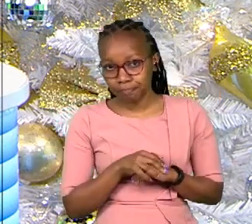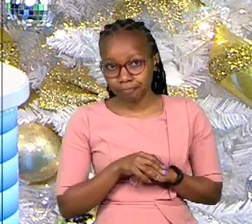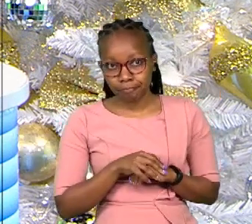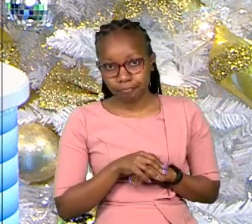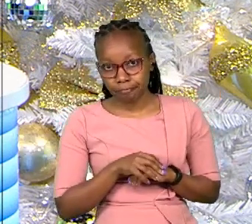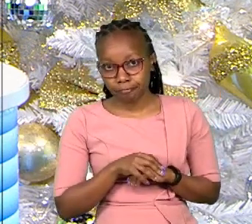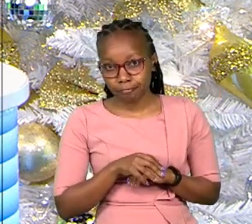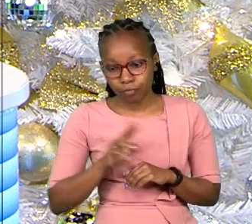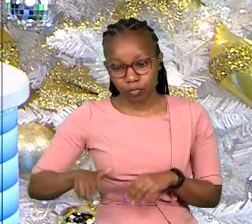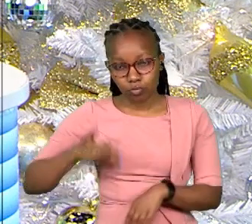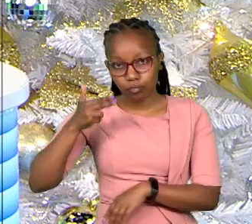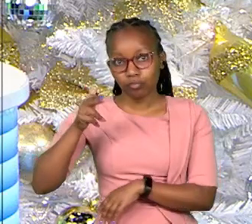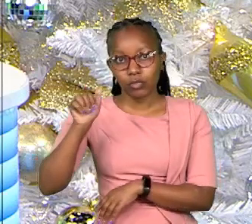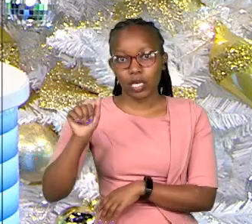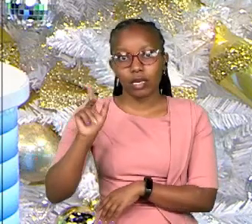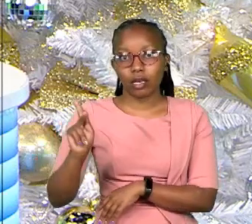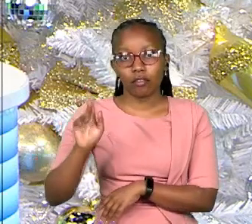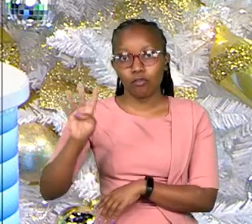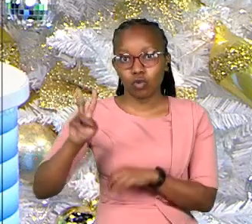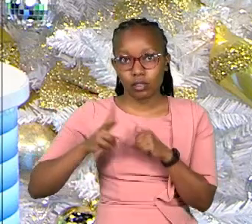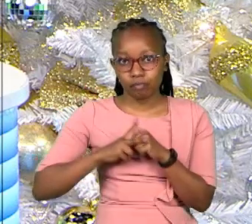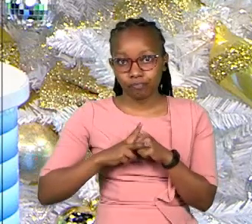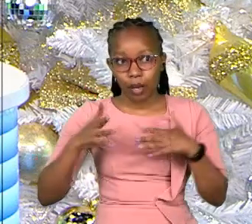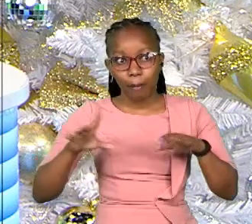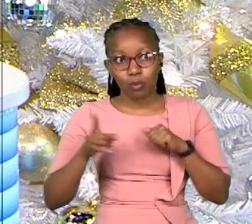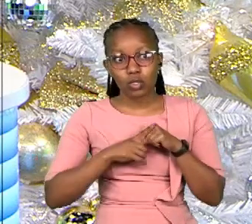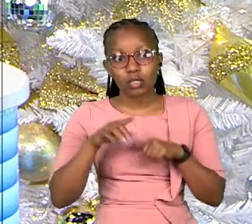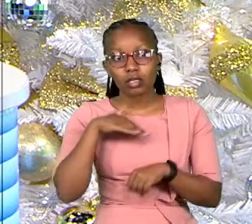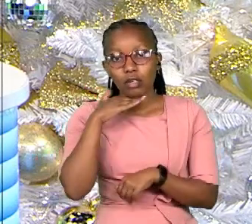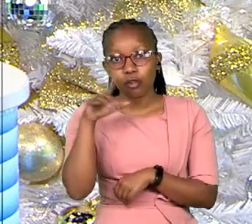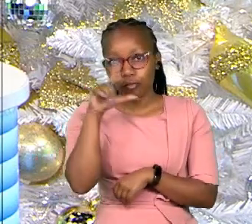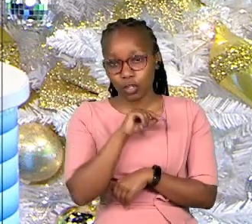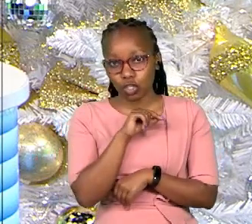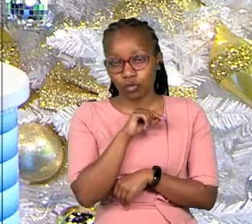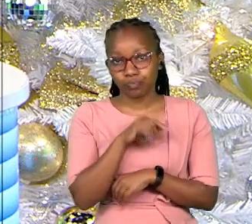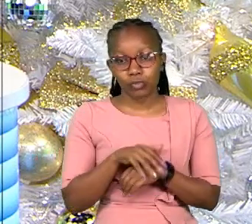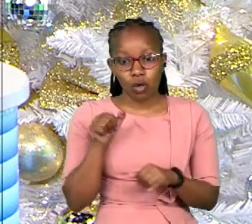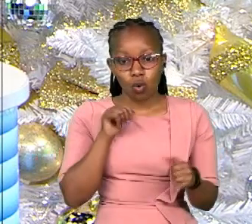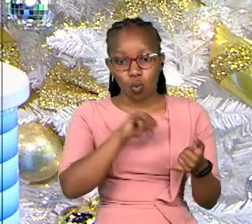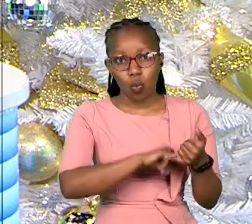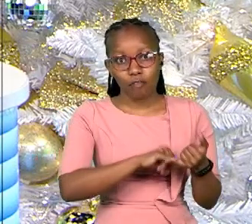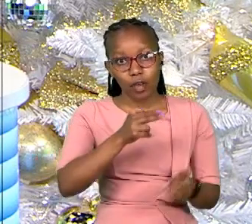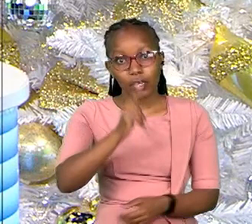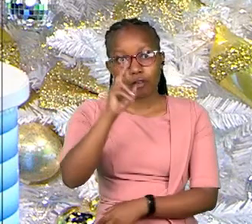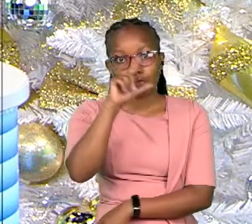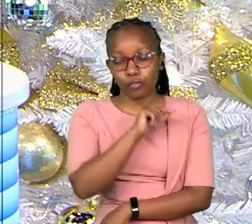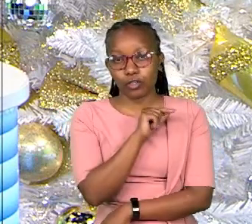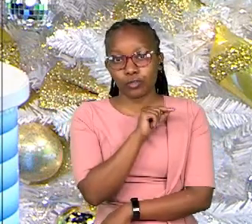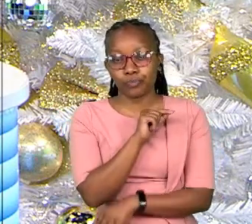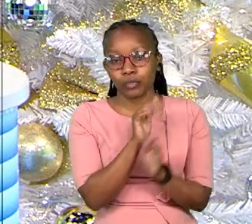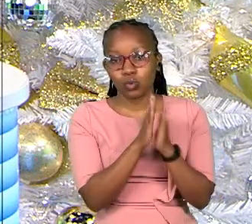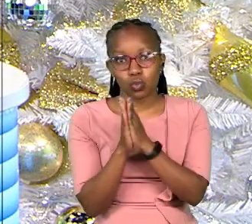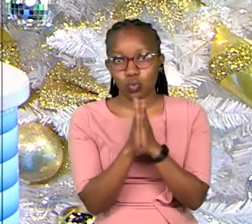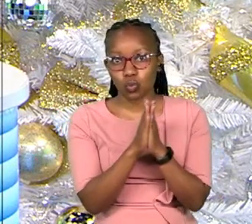kutumia bunduki aina ya AK-47 na kuwaua watu sita akiwemo mpenziwa usiku wa kuamkia leo. Hii hapa taarifa ambayo imezalishwa na Chris